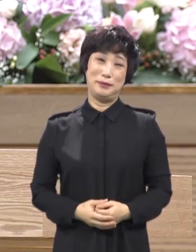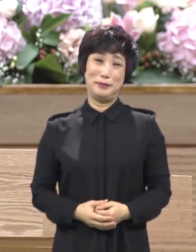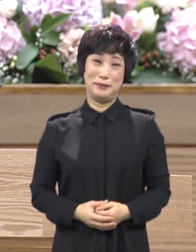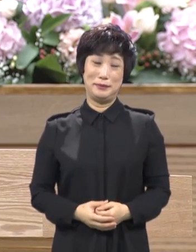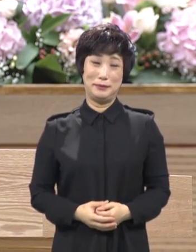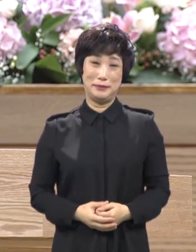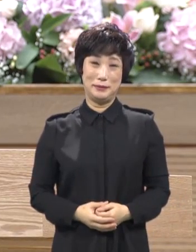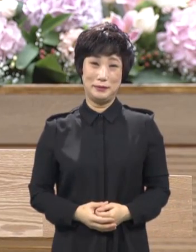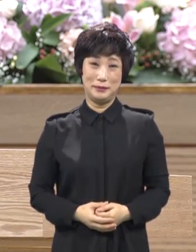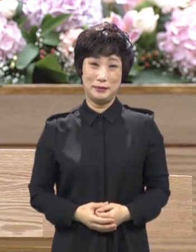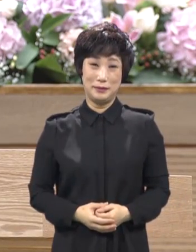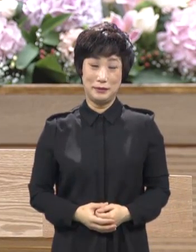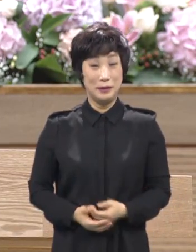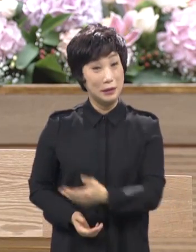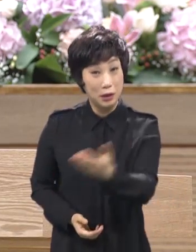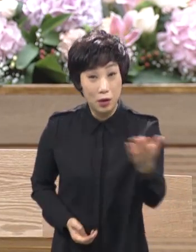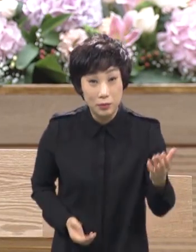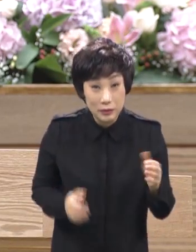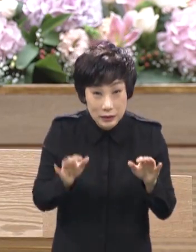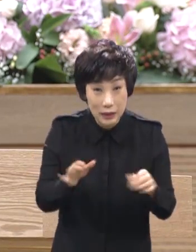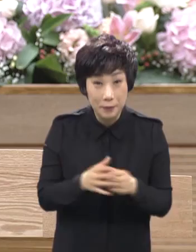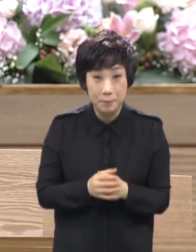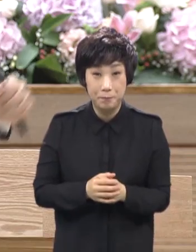그렇습니다. 여러분,